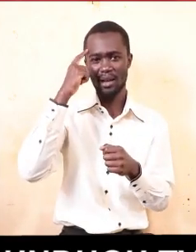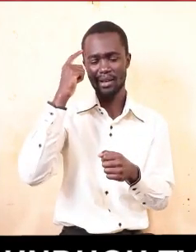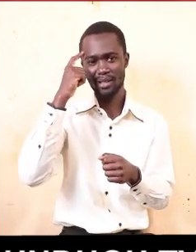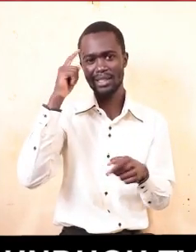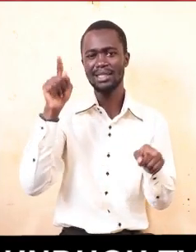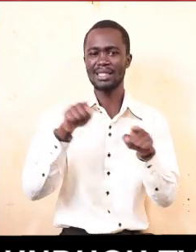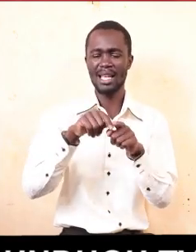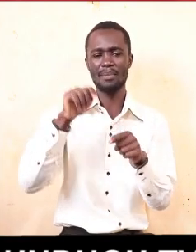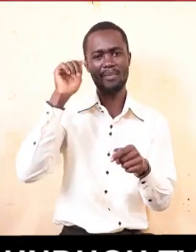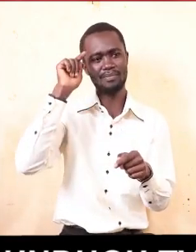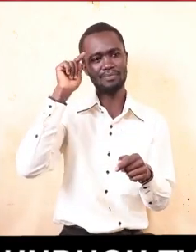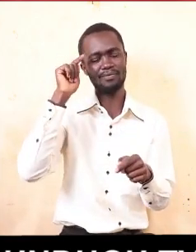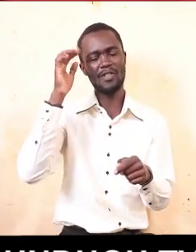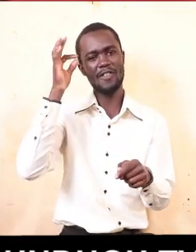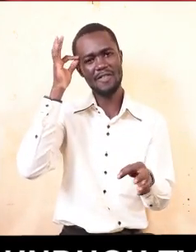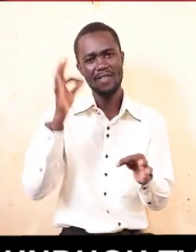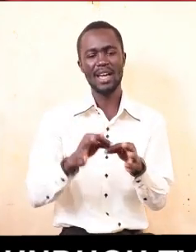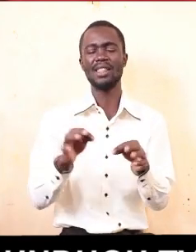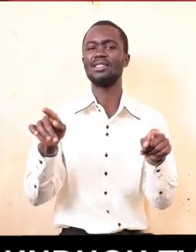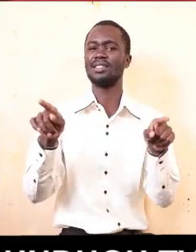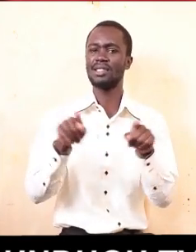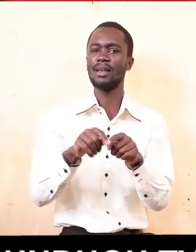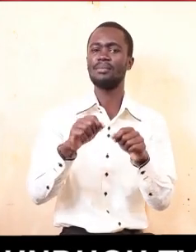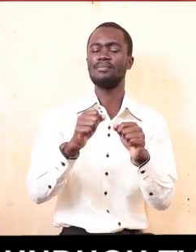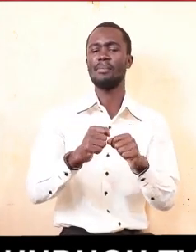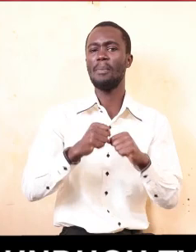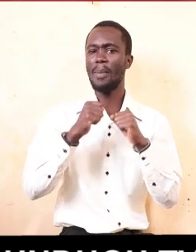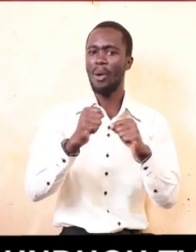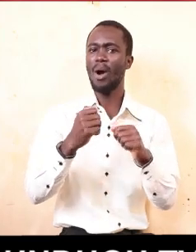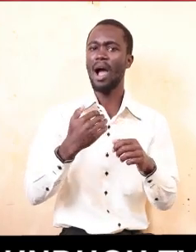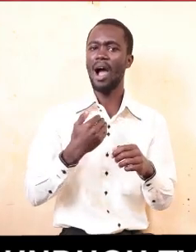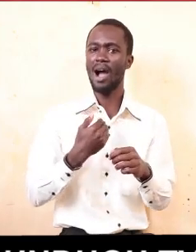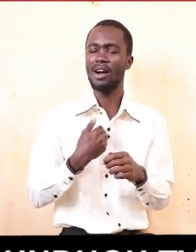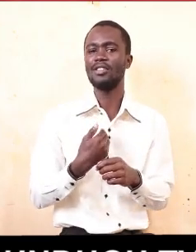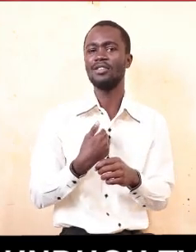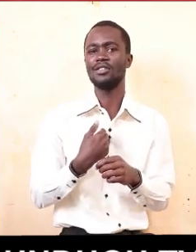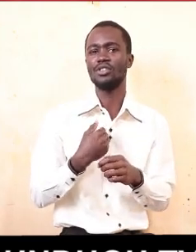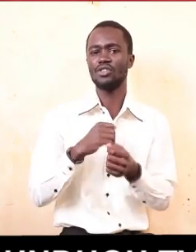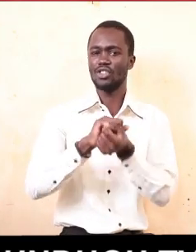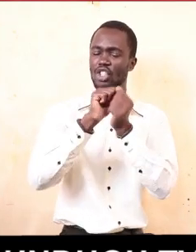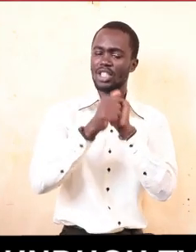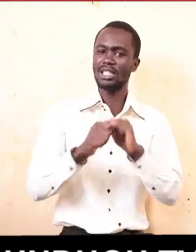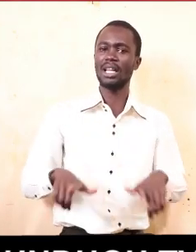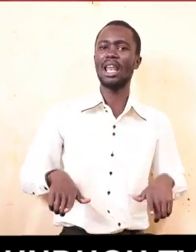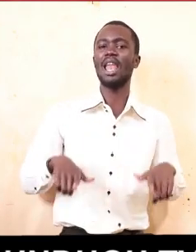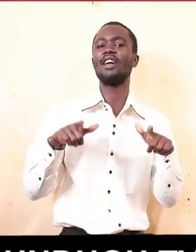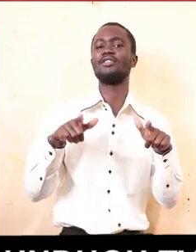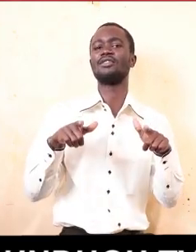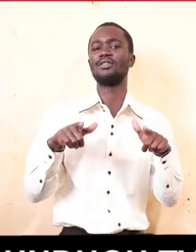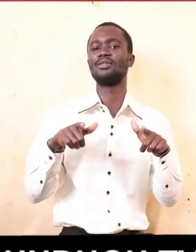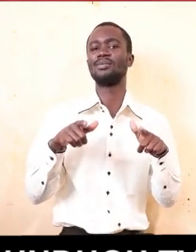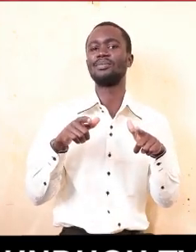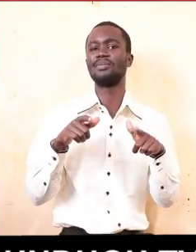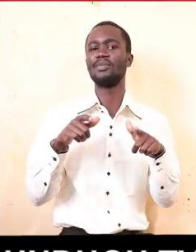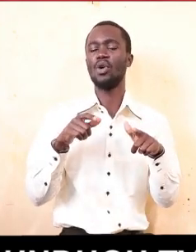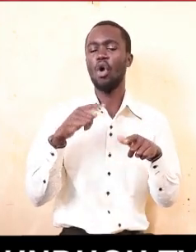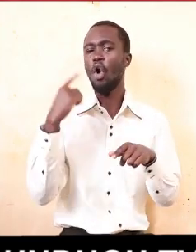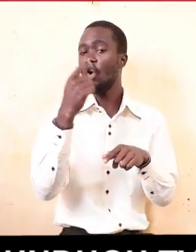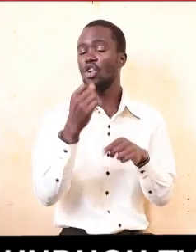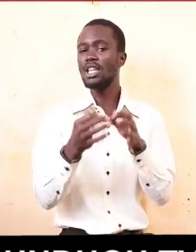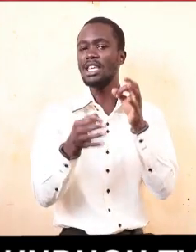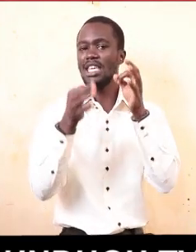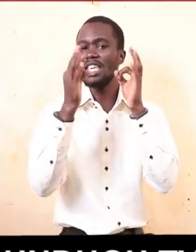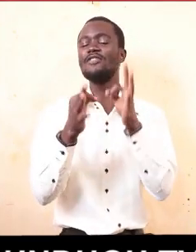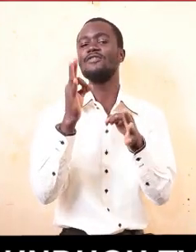wa imani, kuna nguvu na uwezo wa kubandilisha maisha endapo